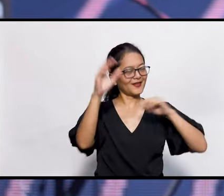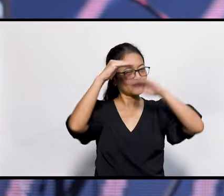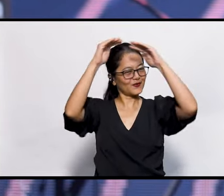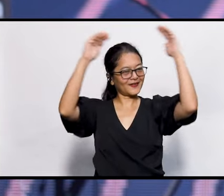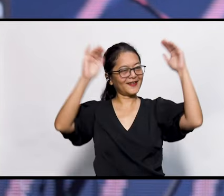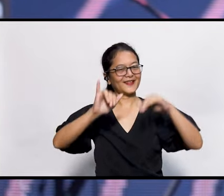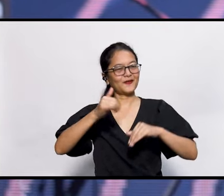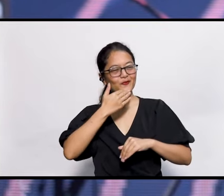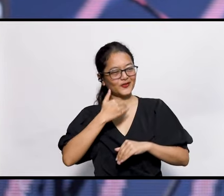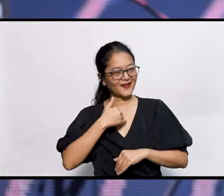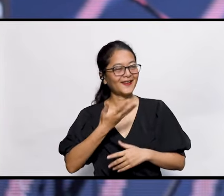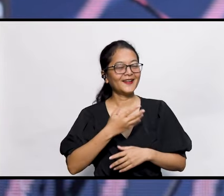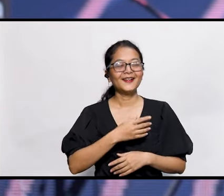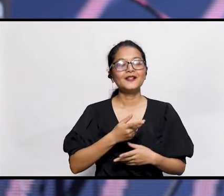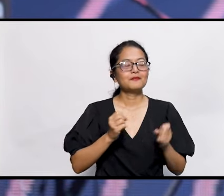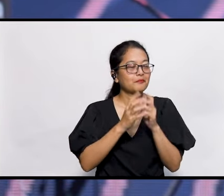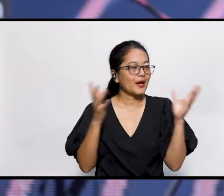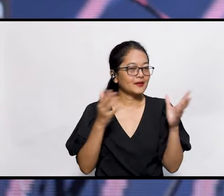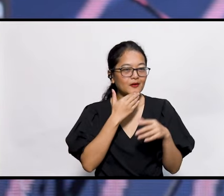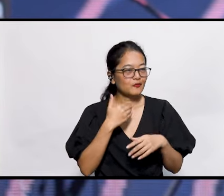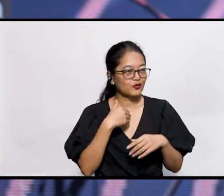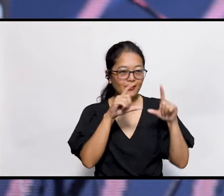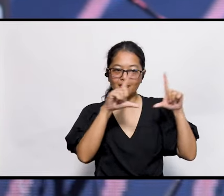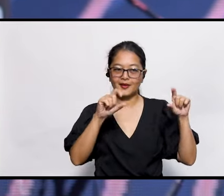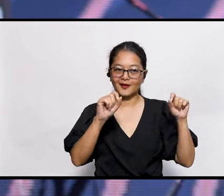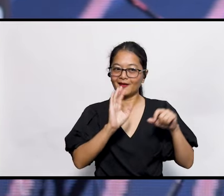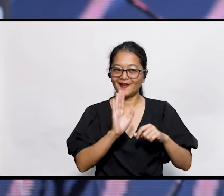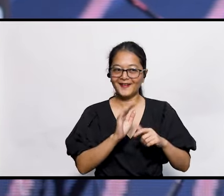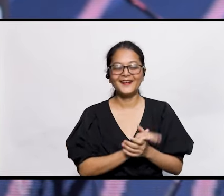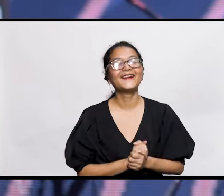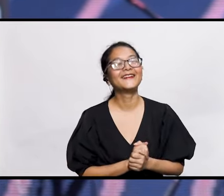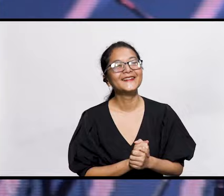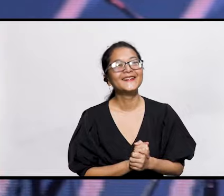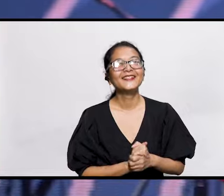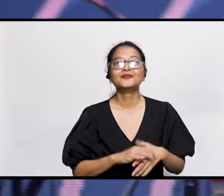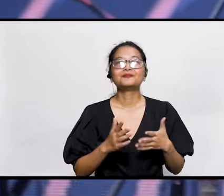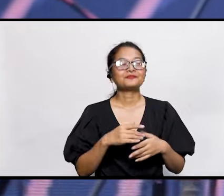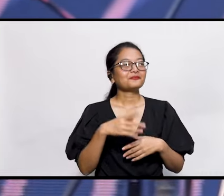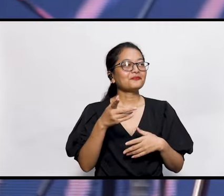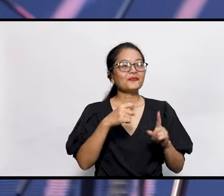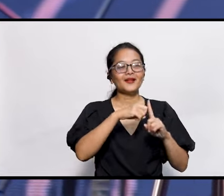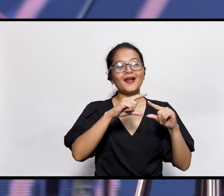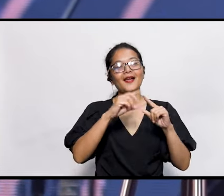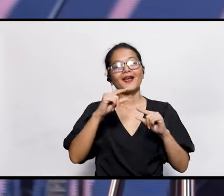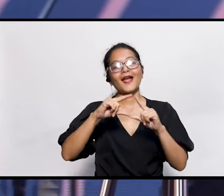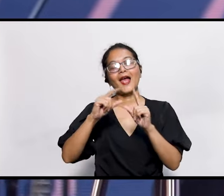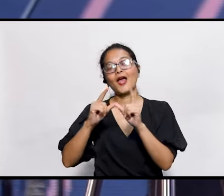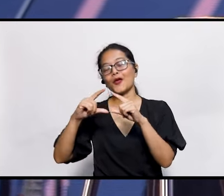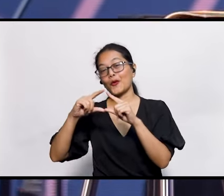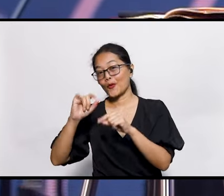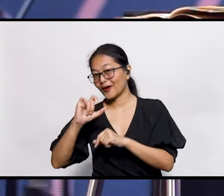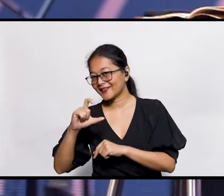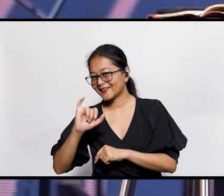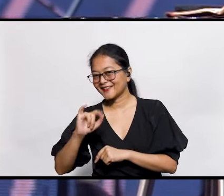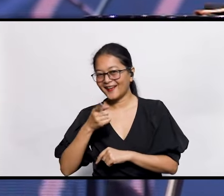Eh gak banyak yang punya tiket ke surga ya E Alter call dulu atau gimana Yang di karawaji make sure anda punya tiket ke surga cuman